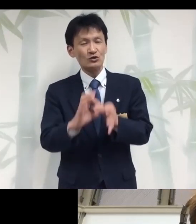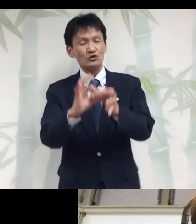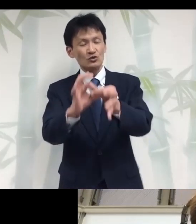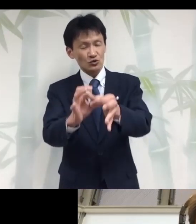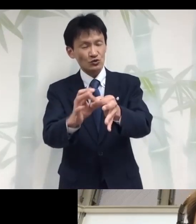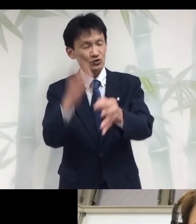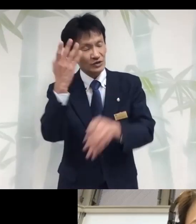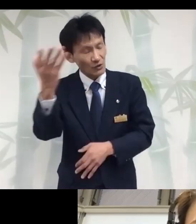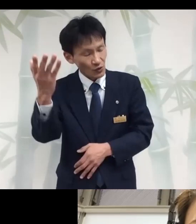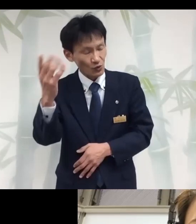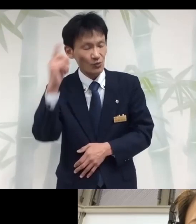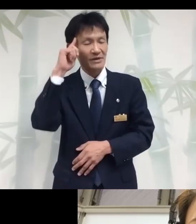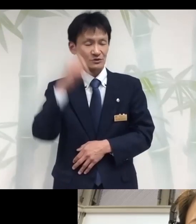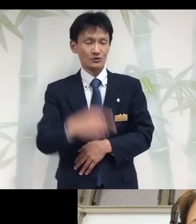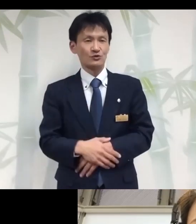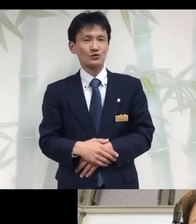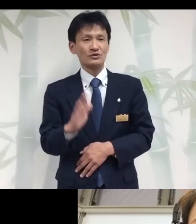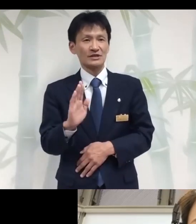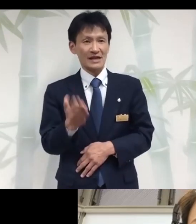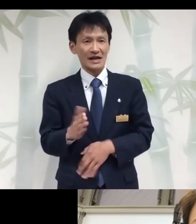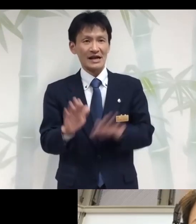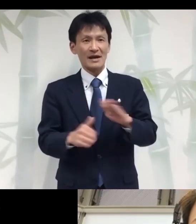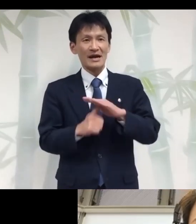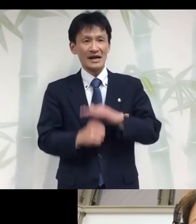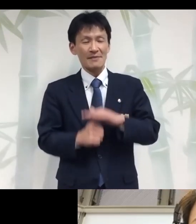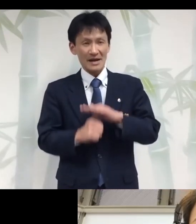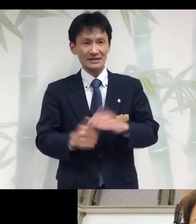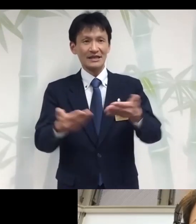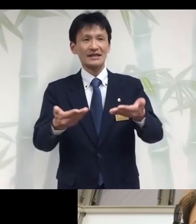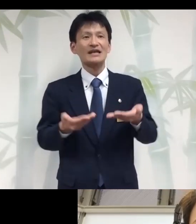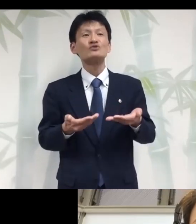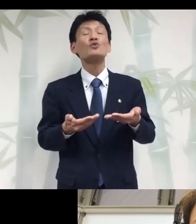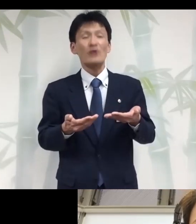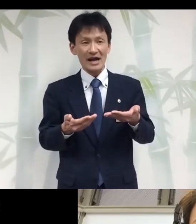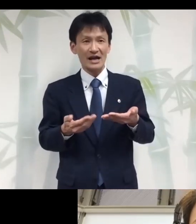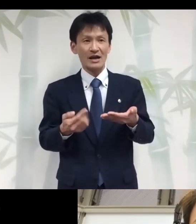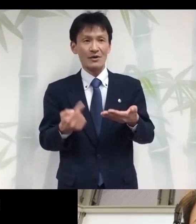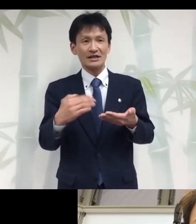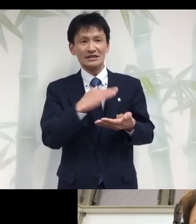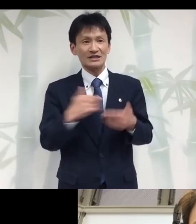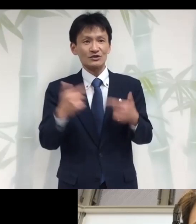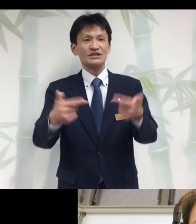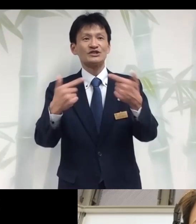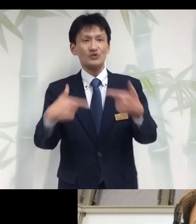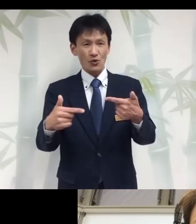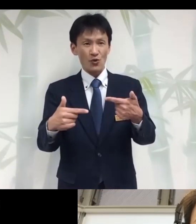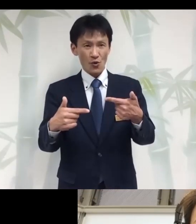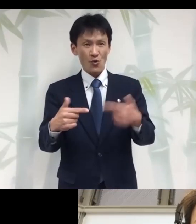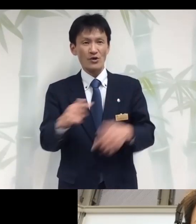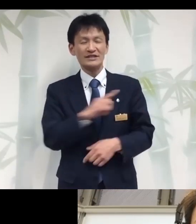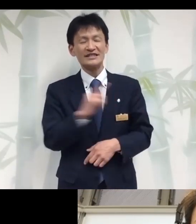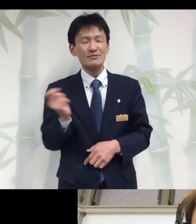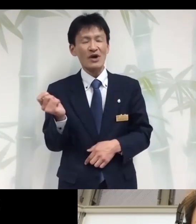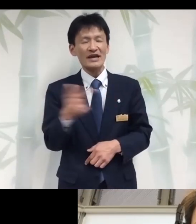。ただやっぱり今我慢をしていただくことがですね、私たちの日常をいち早く取り戻していくため